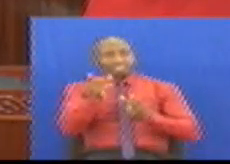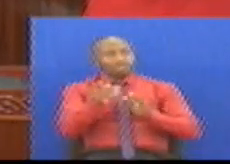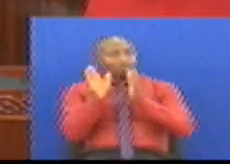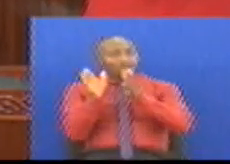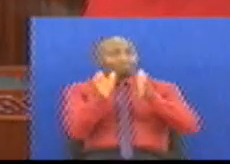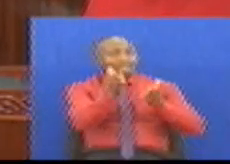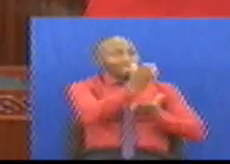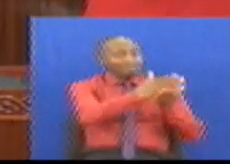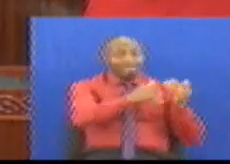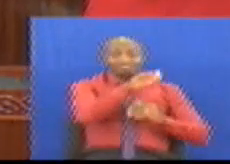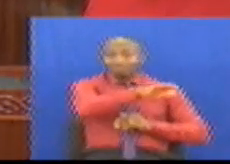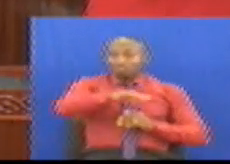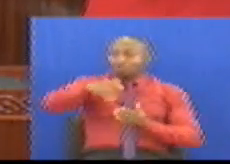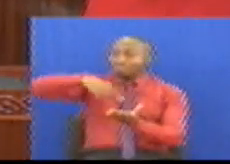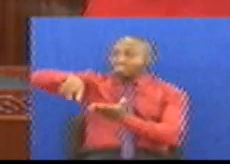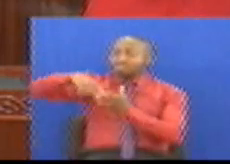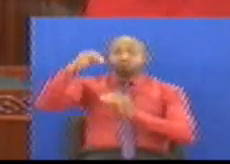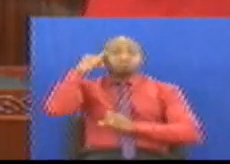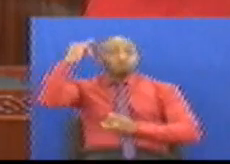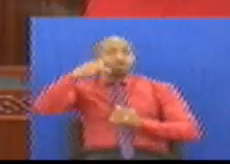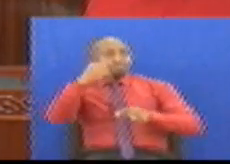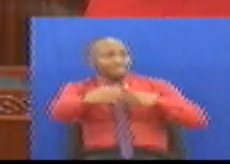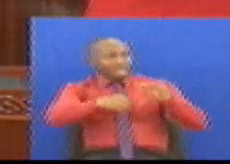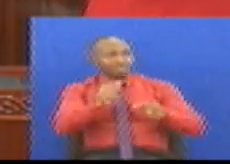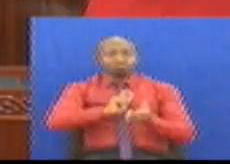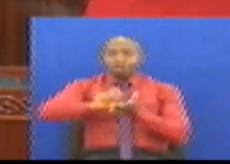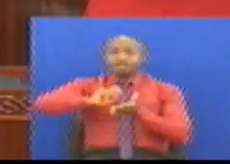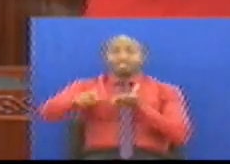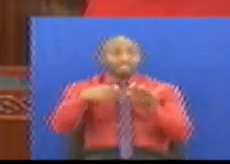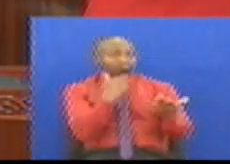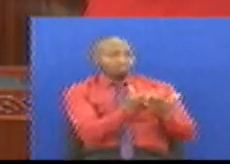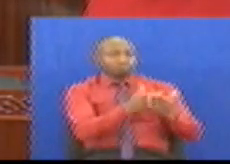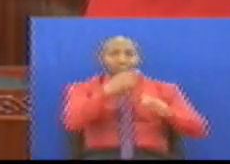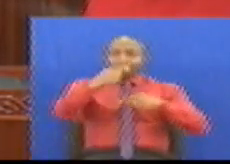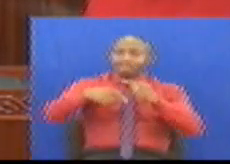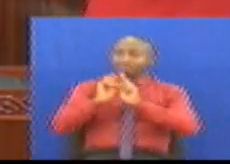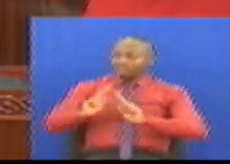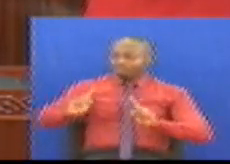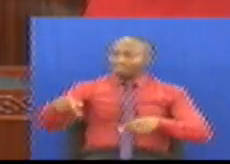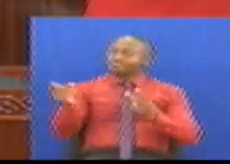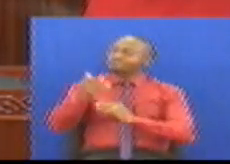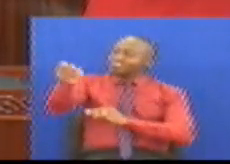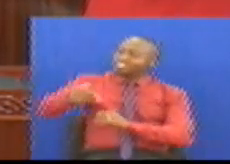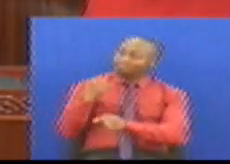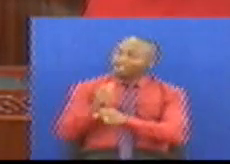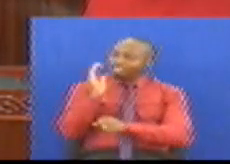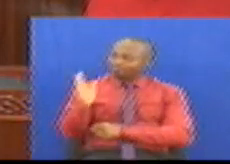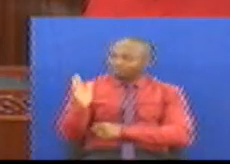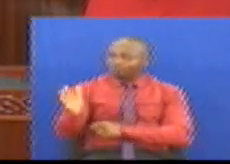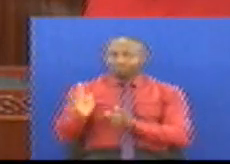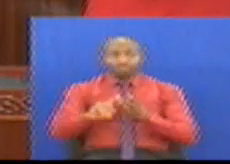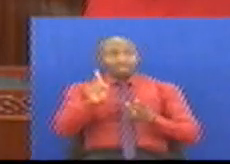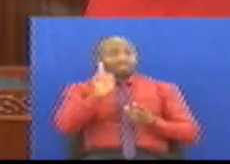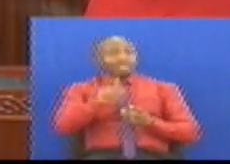ya maeneo ya mijini, kubuni miradi na kuandika maandiko kwa ajili ya miradi mbalimbali, mtusaidie pia na maeneo ya vijijini. Yako maeneo